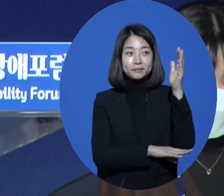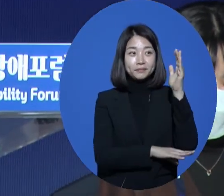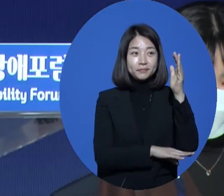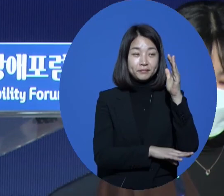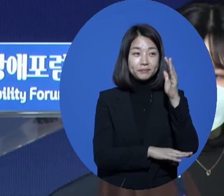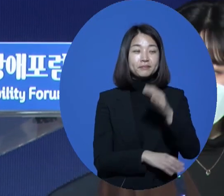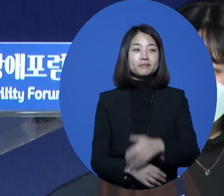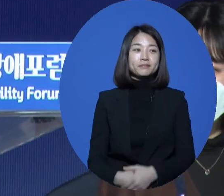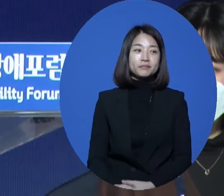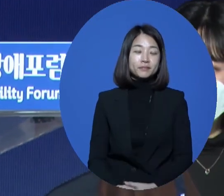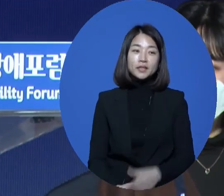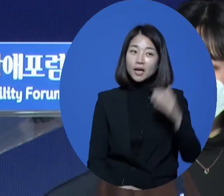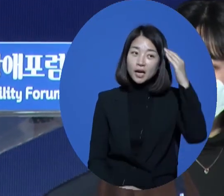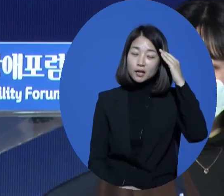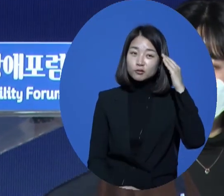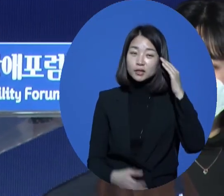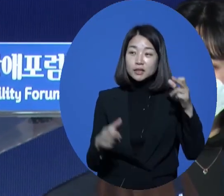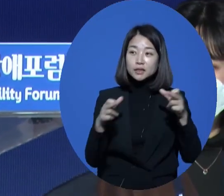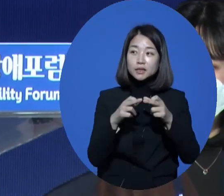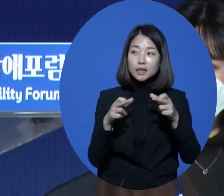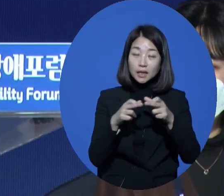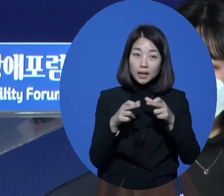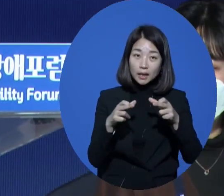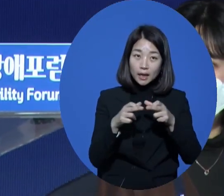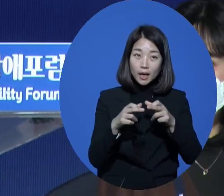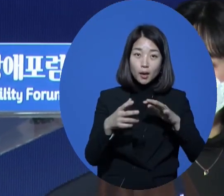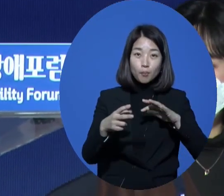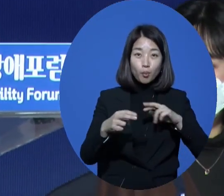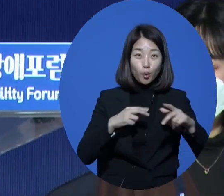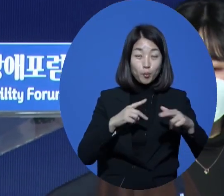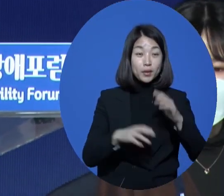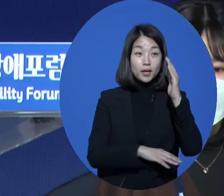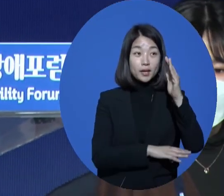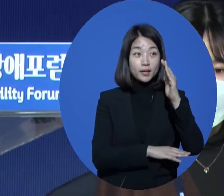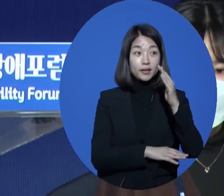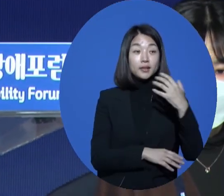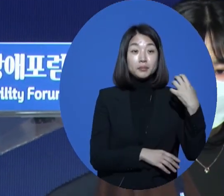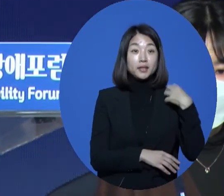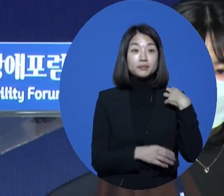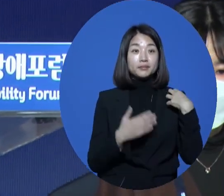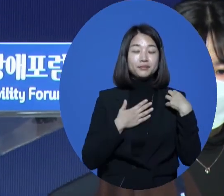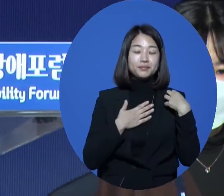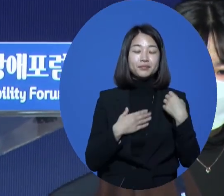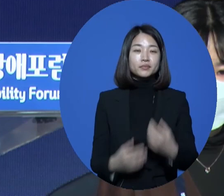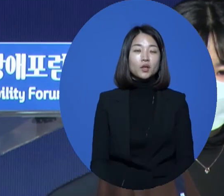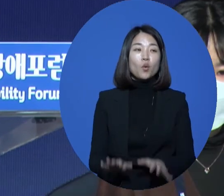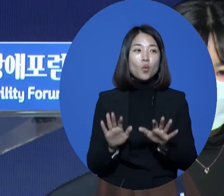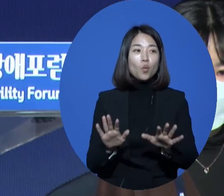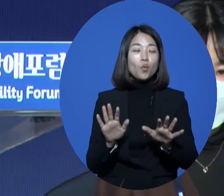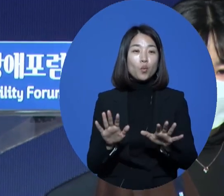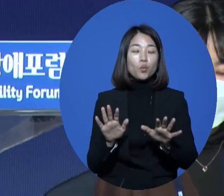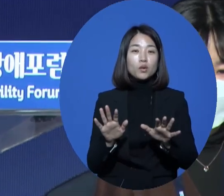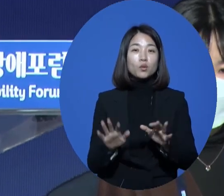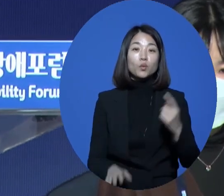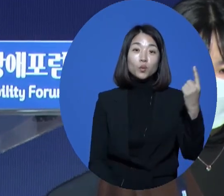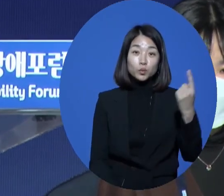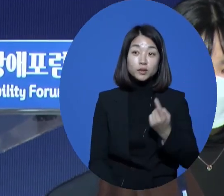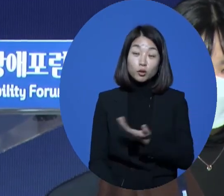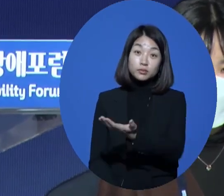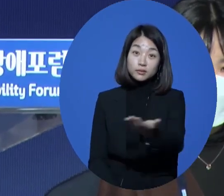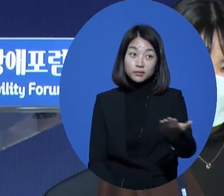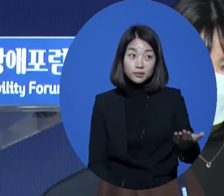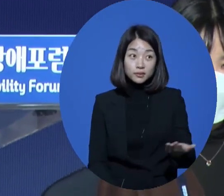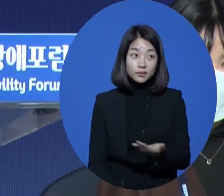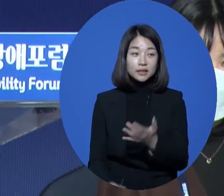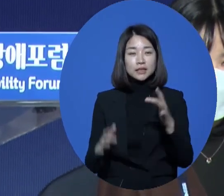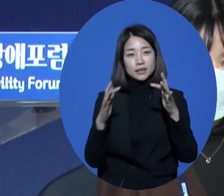함께 협력한 한국장애포럼의 최한별 사무국장입니다. 오늘 이렇게 현장에 함께 해주신 여러분,